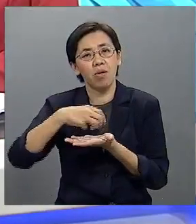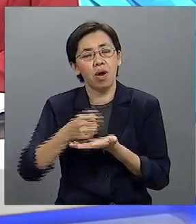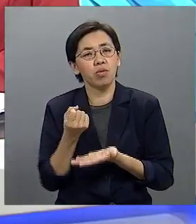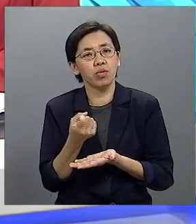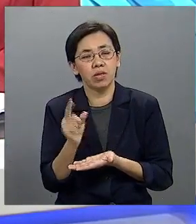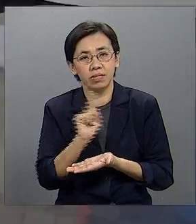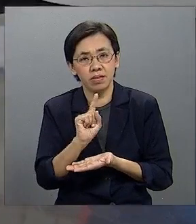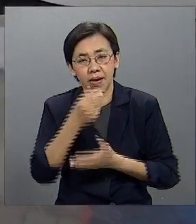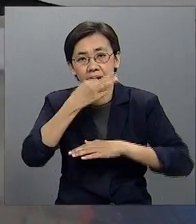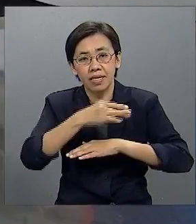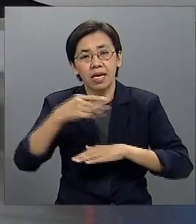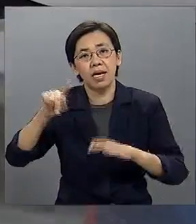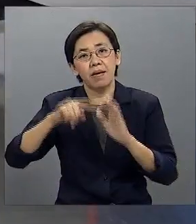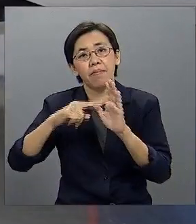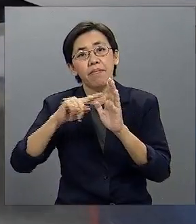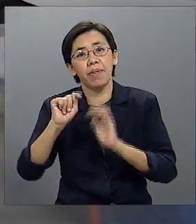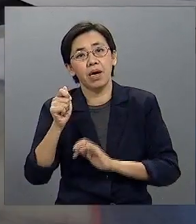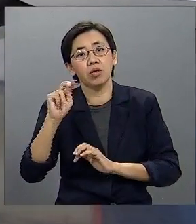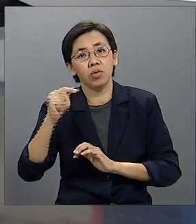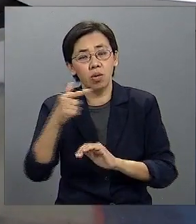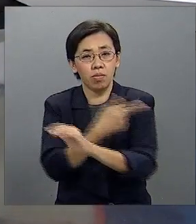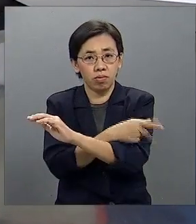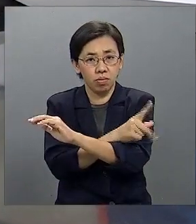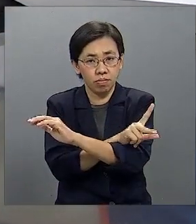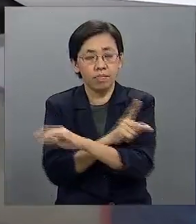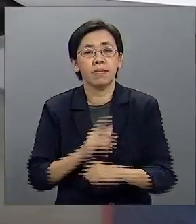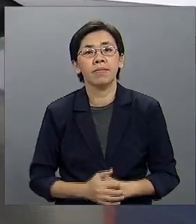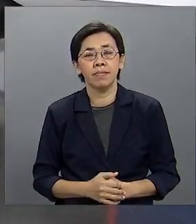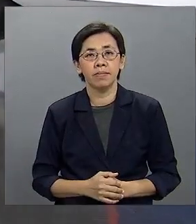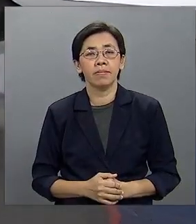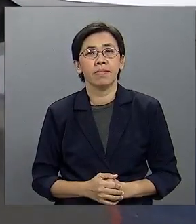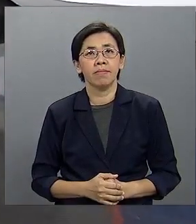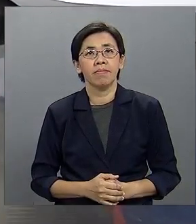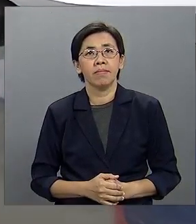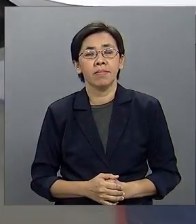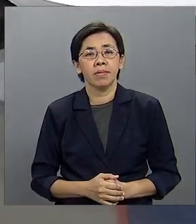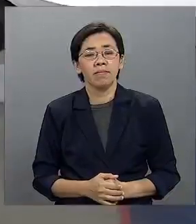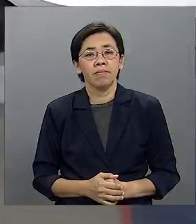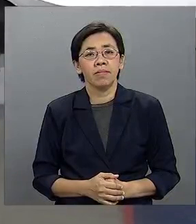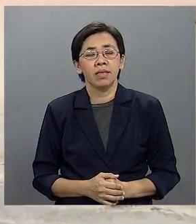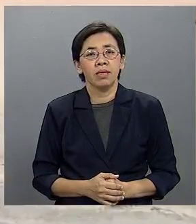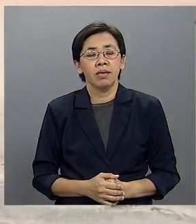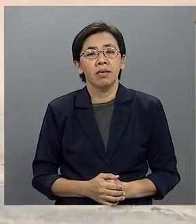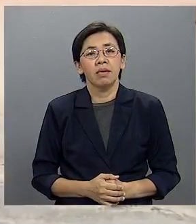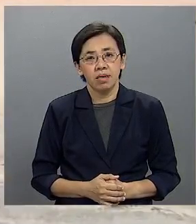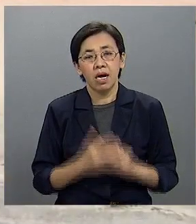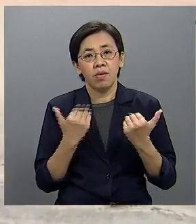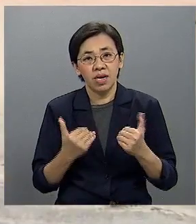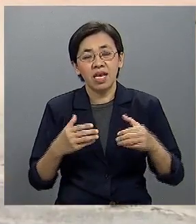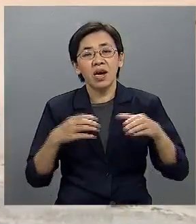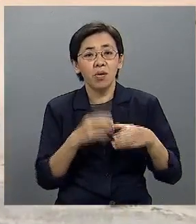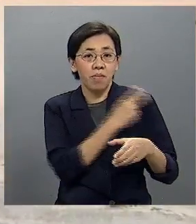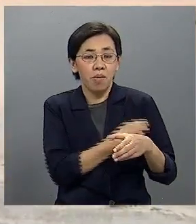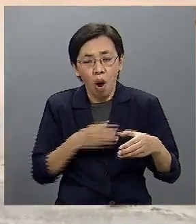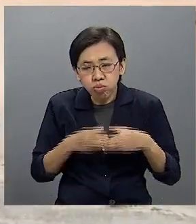ภูเก็ตค่ะคุณพัชราเชิญค่ะ ค่ะคุณอนุชาคุณมณีนาถคะการตรวจเชิงรุกในวันนี้ก็อาจจะทำให้ตัวเลขผู้ติดเชื้อโ